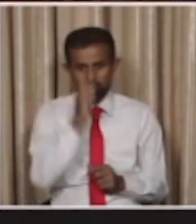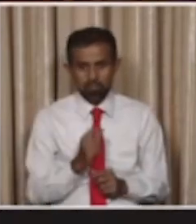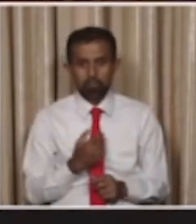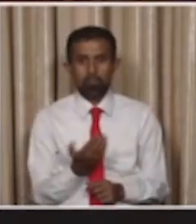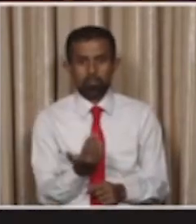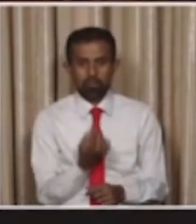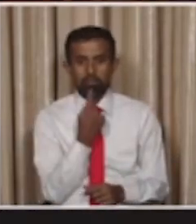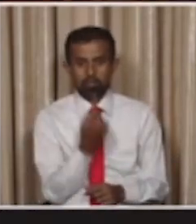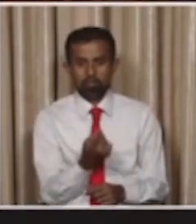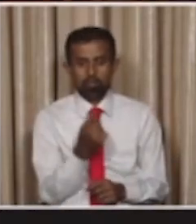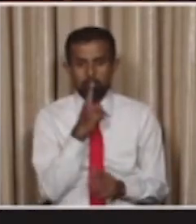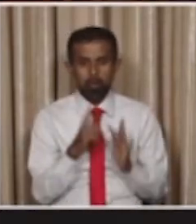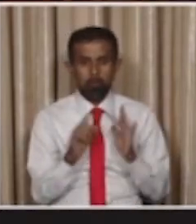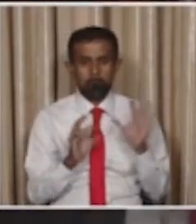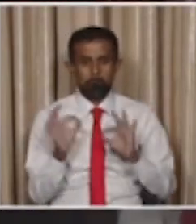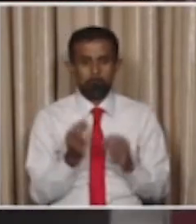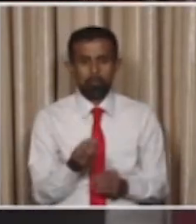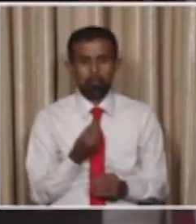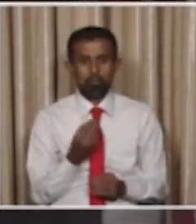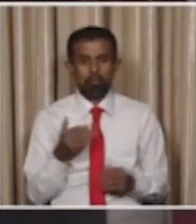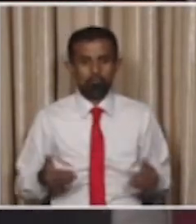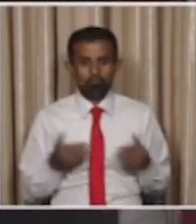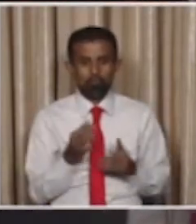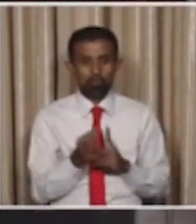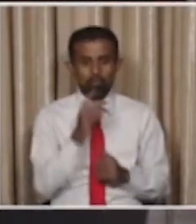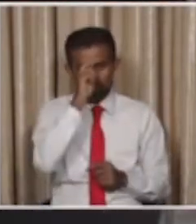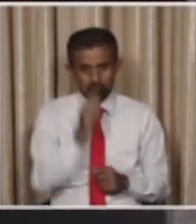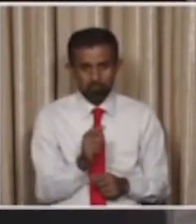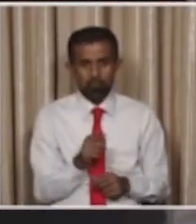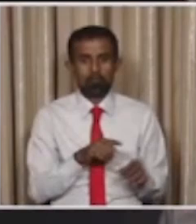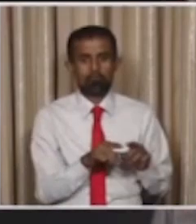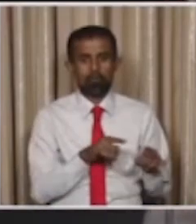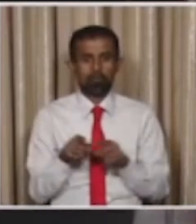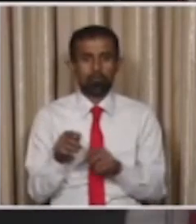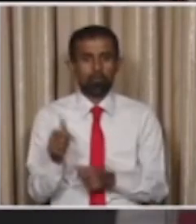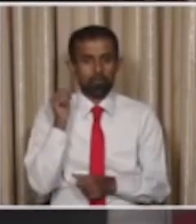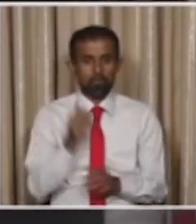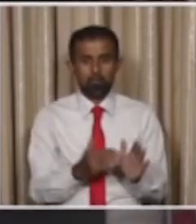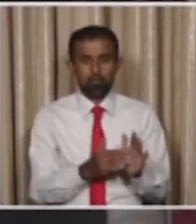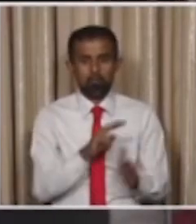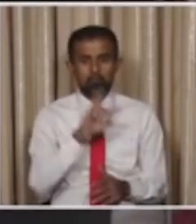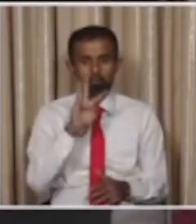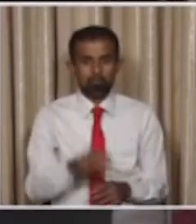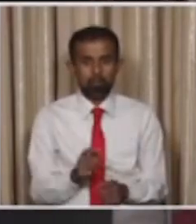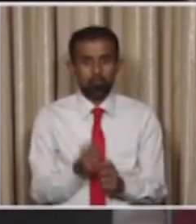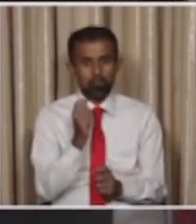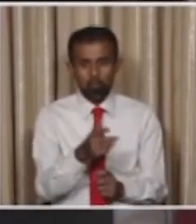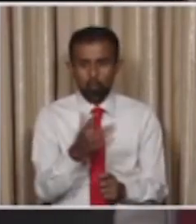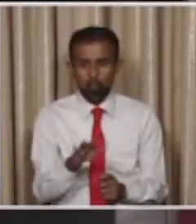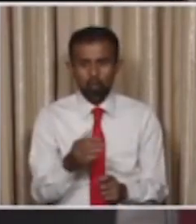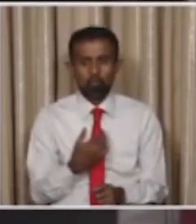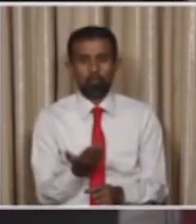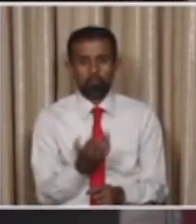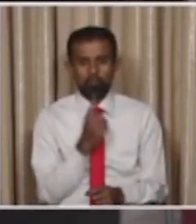දැන් මේ රක්ෂණ ක්‍රමයේ අඳුනලා දුන්නේ වර්තමාන ජනාධිපතිතුමාම තමයි. එතකොට අපි ගිය පාරත් මිලියන 23,000ක් වන්දි දුන්නා. අපි